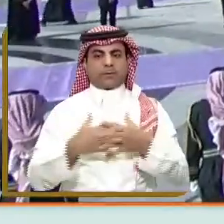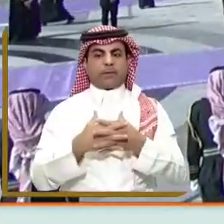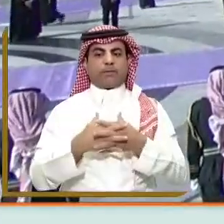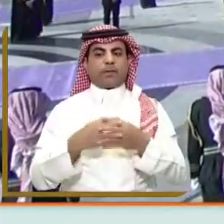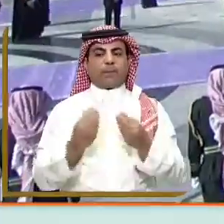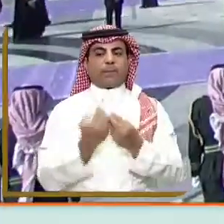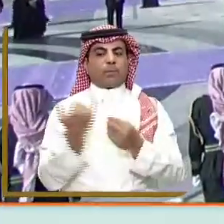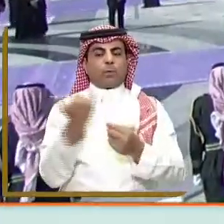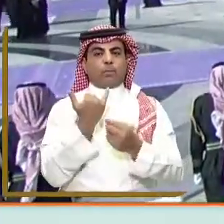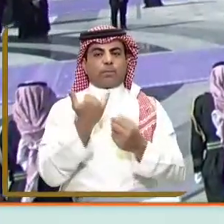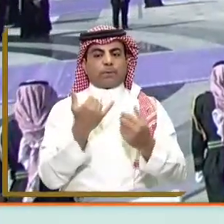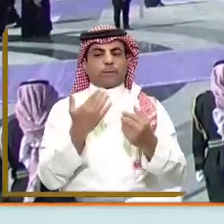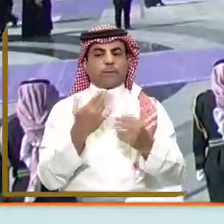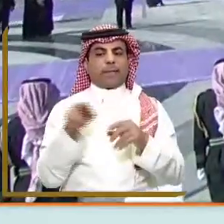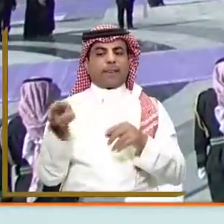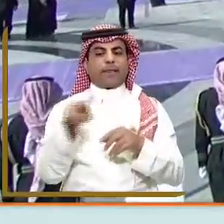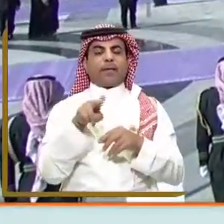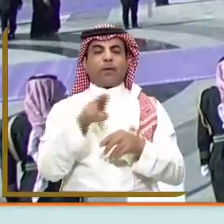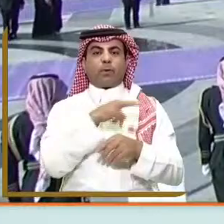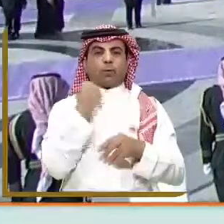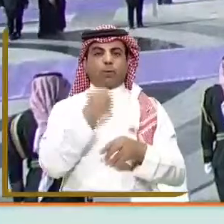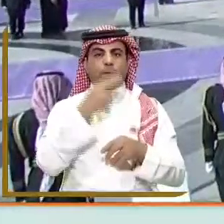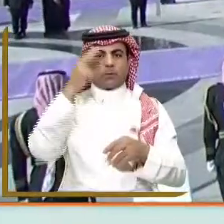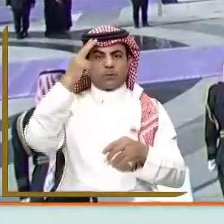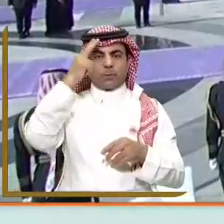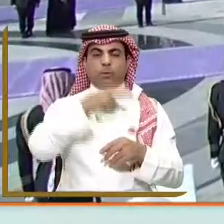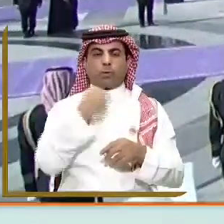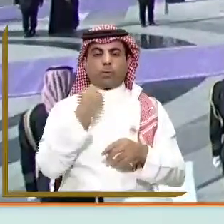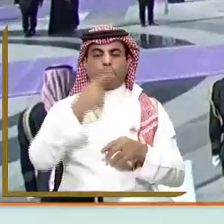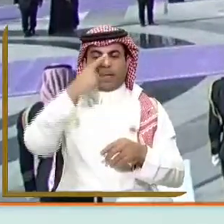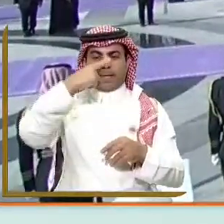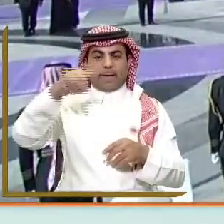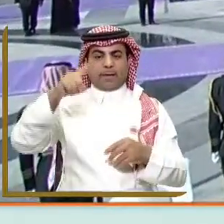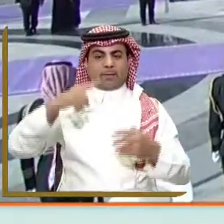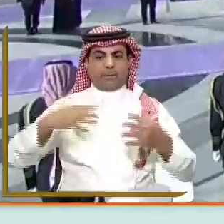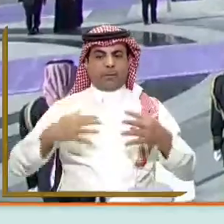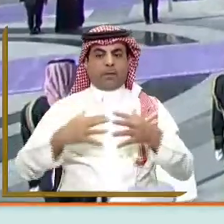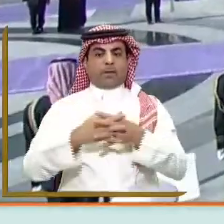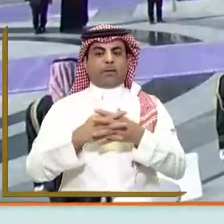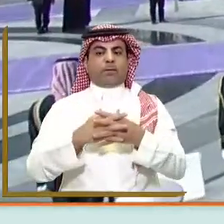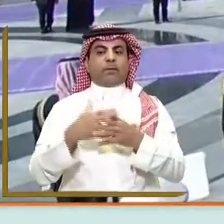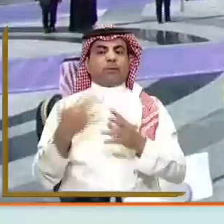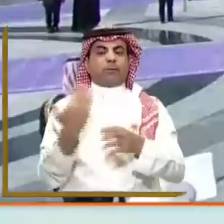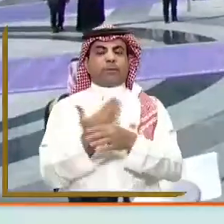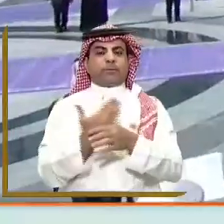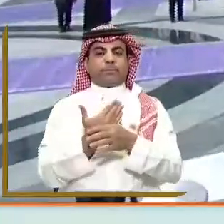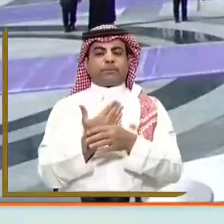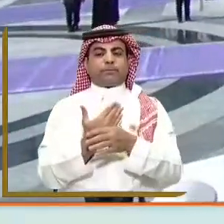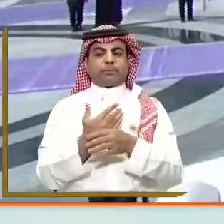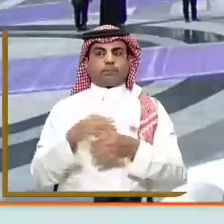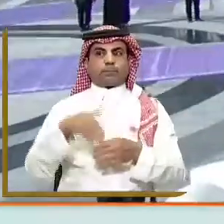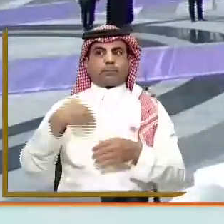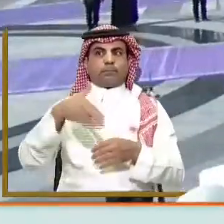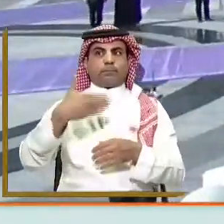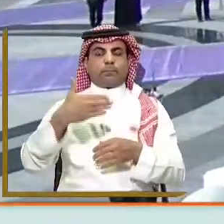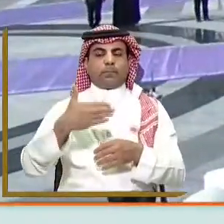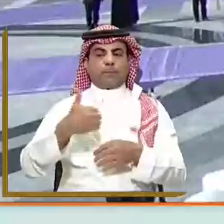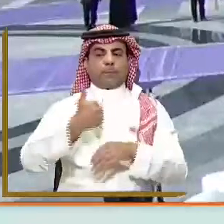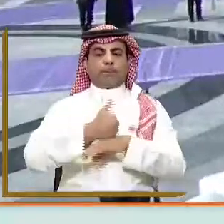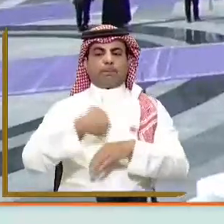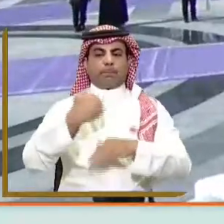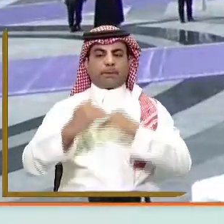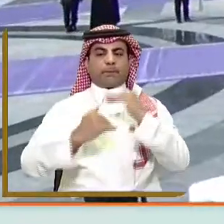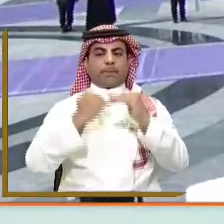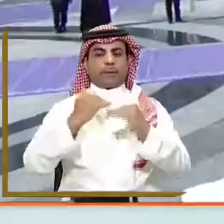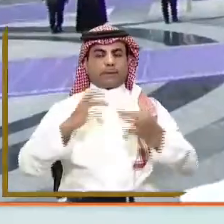الرئيسة. كما شدد الطرفان على أهمية تقوية العلاقات بين الشعبين التي ستكون حجر الأساس